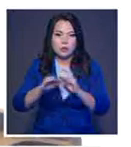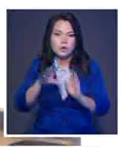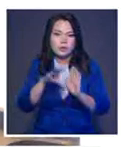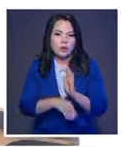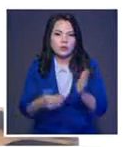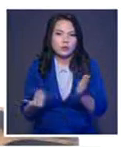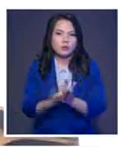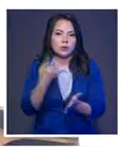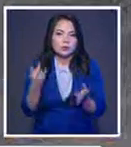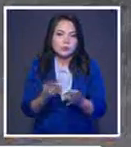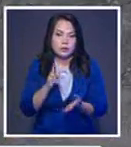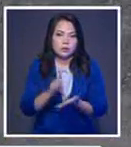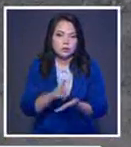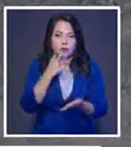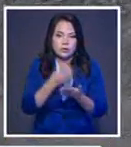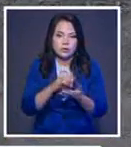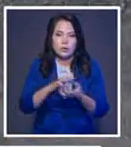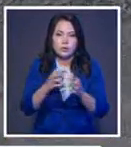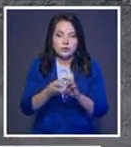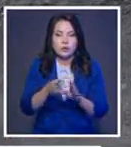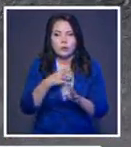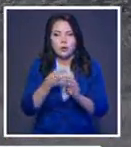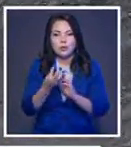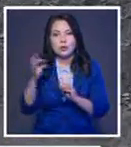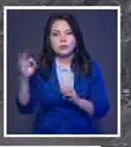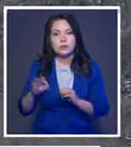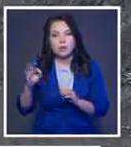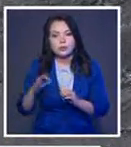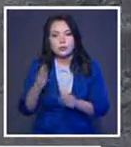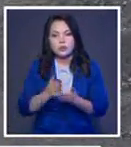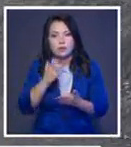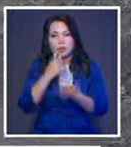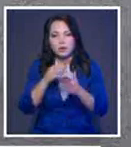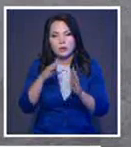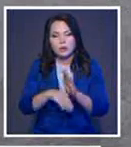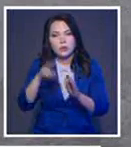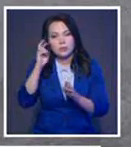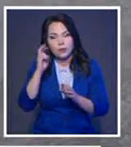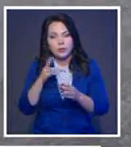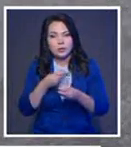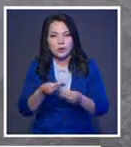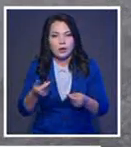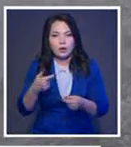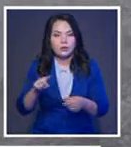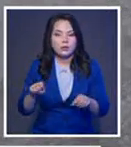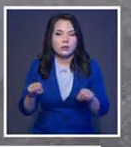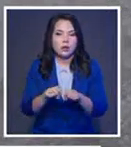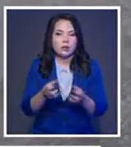Ермағанбетовтің айтуынша көмірдің құрамындағы сутегіні 14%-ға жеткізсе, қара отын сұйылады. Кейін одан газ алуға